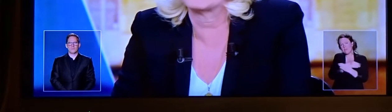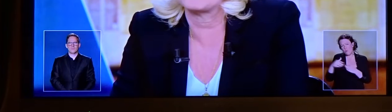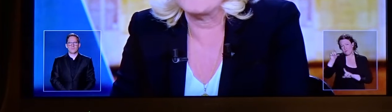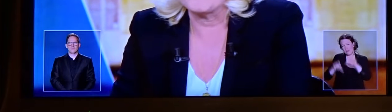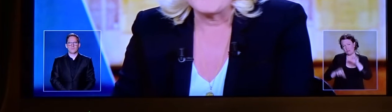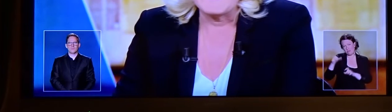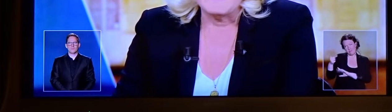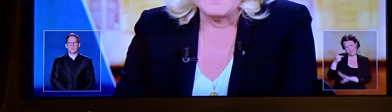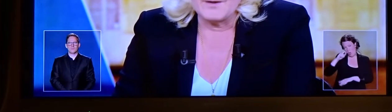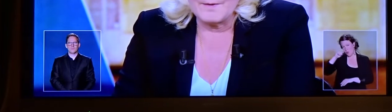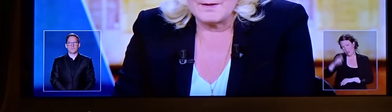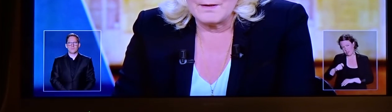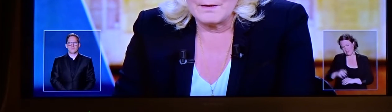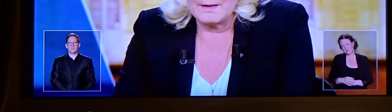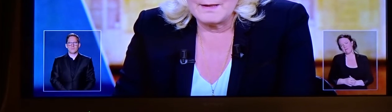qu'elle a accueillis.